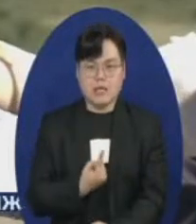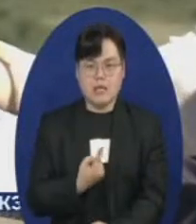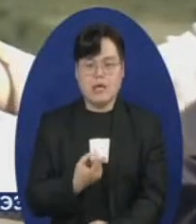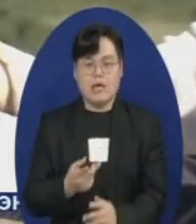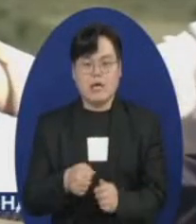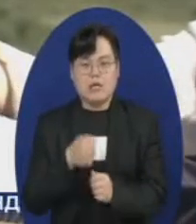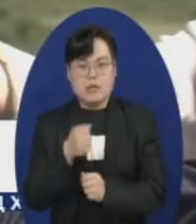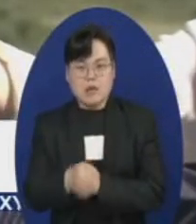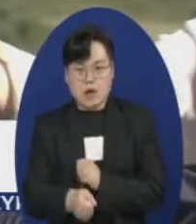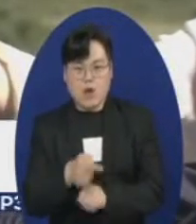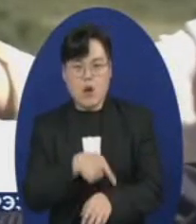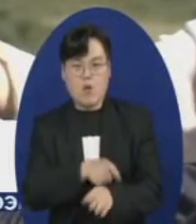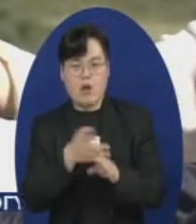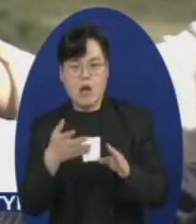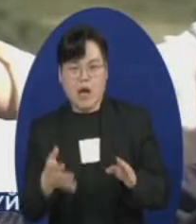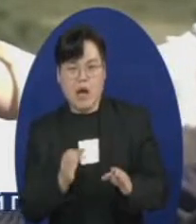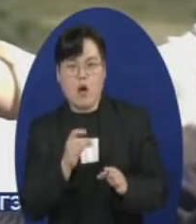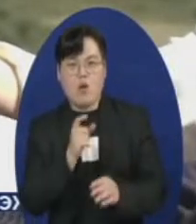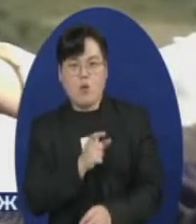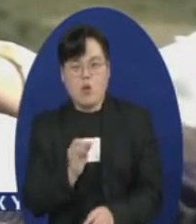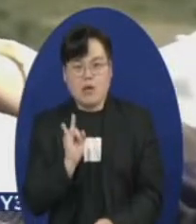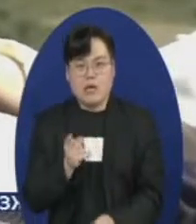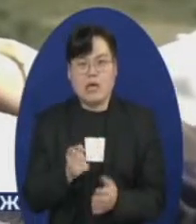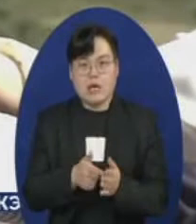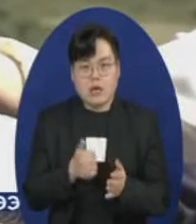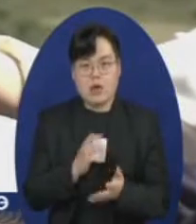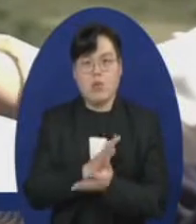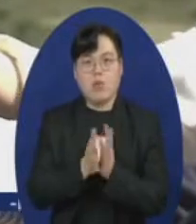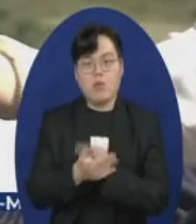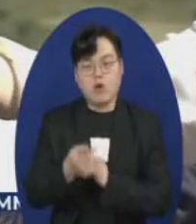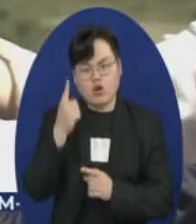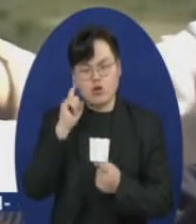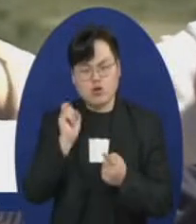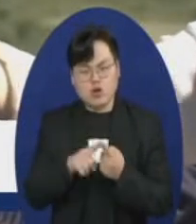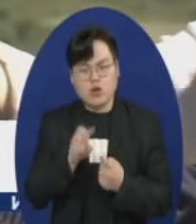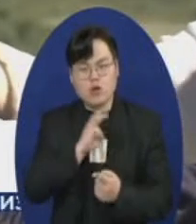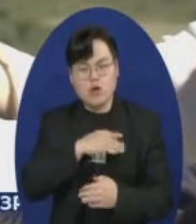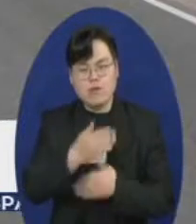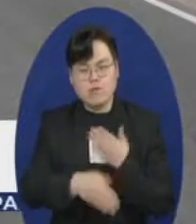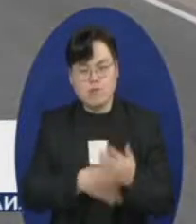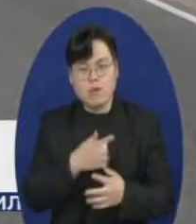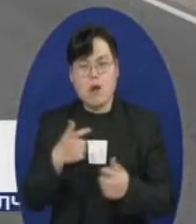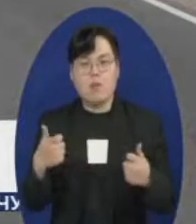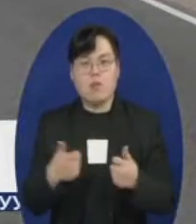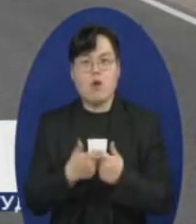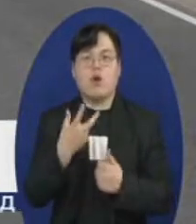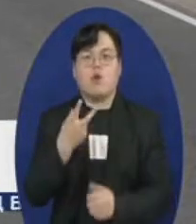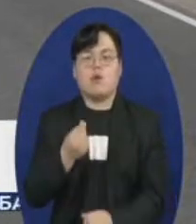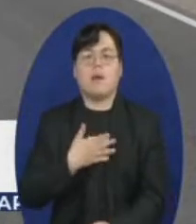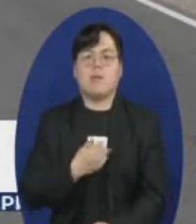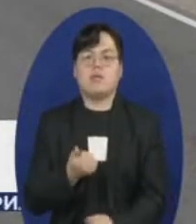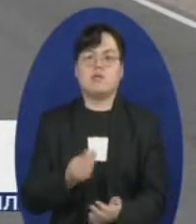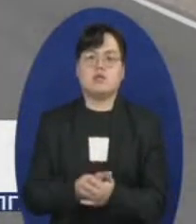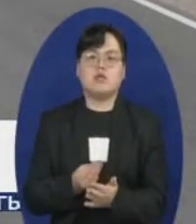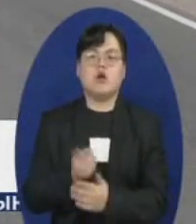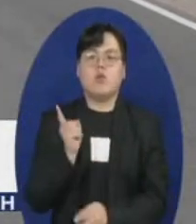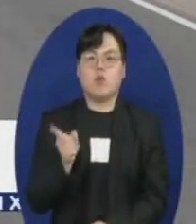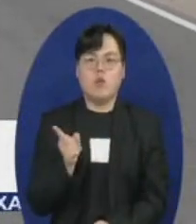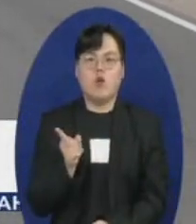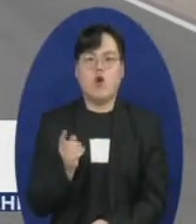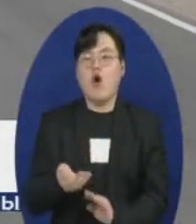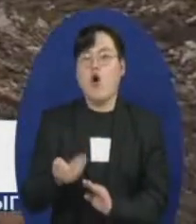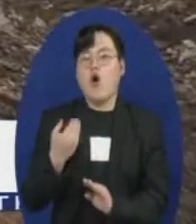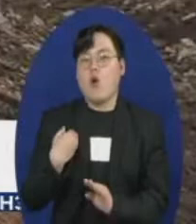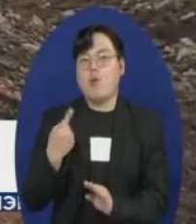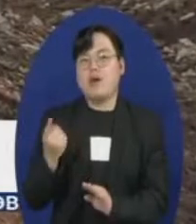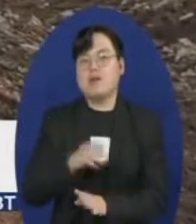хугацаа хөрөнгө мөнгө хүн хүч ордог ч гэсэн монголчууд бид зорилго тавиул хурц болдгийн бас бодит илэрхийлэл үл энэ юм. Өмнө нь загастан давааг туулахын